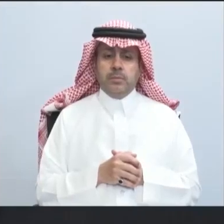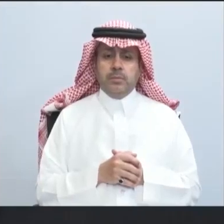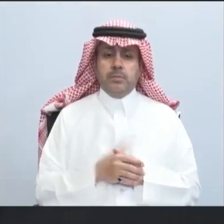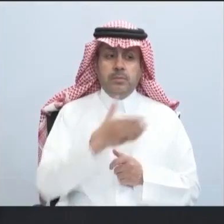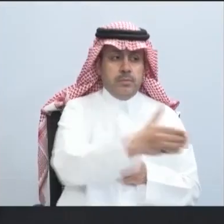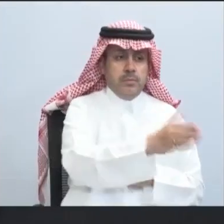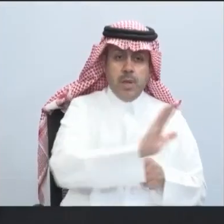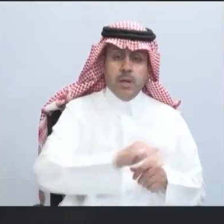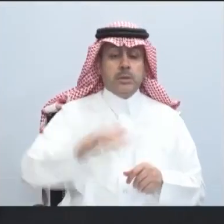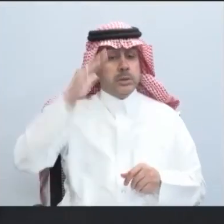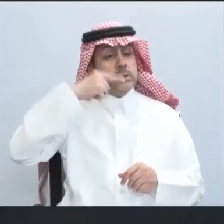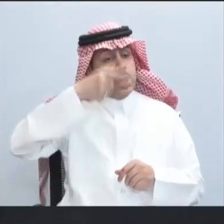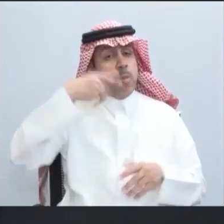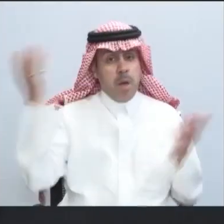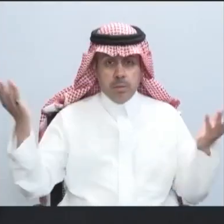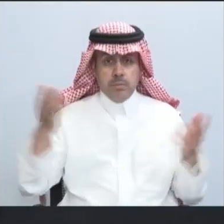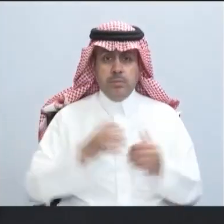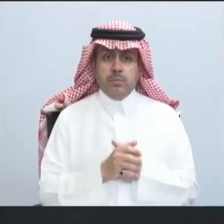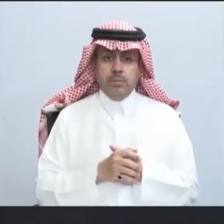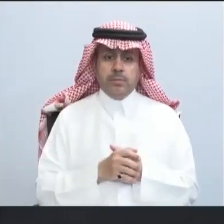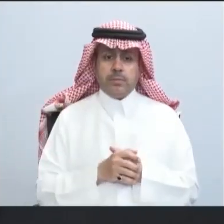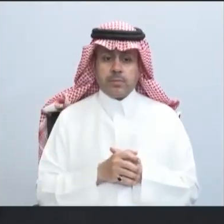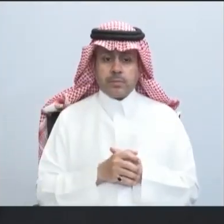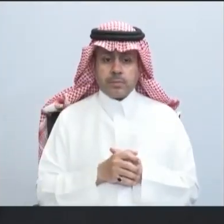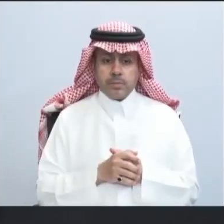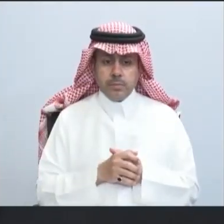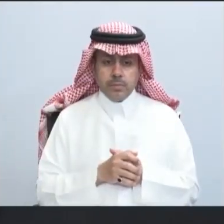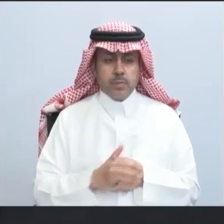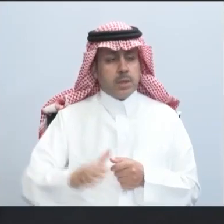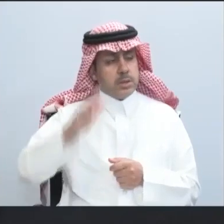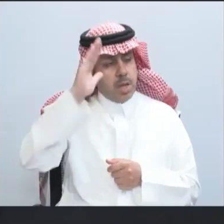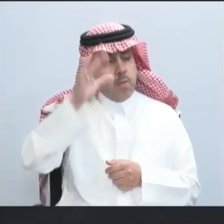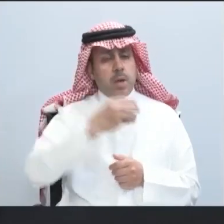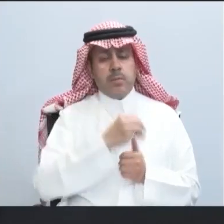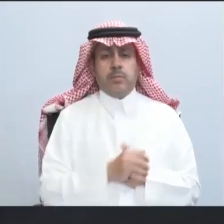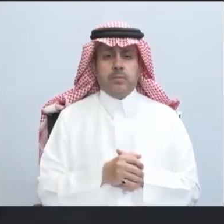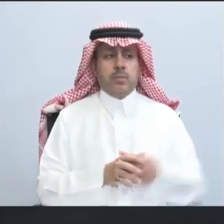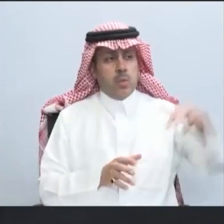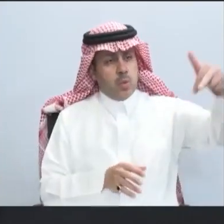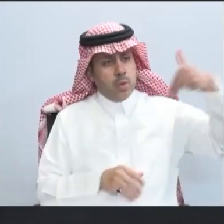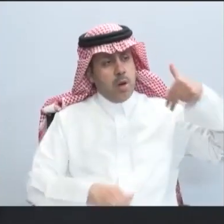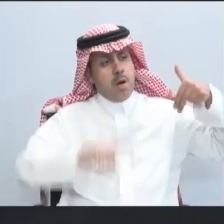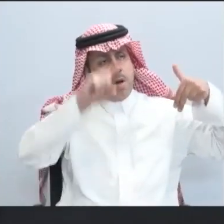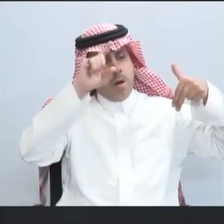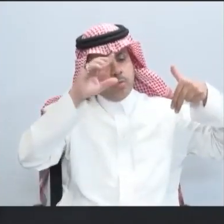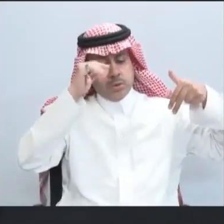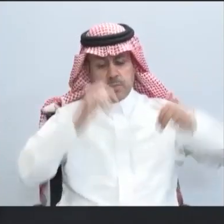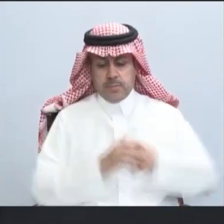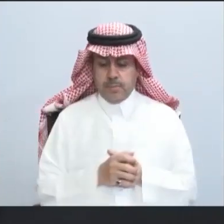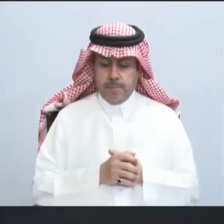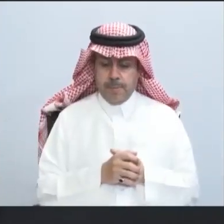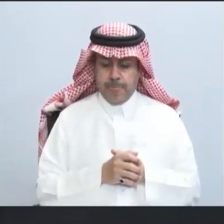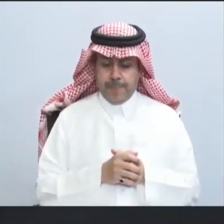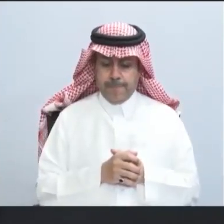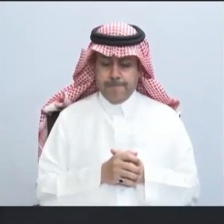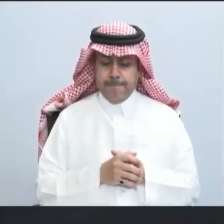التصافح نصافح من نعرف لا اذا خت الى مكان قول السلام عليكم ولاحظوا معي الفاظ السلام